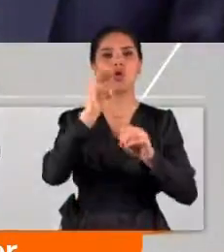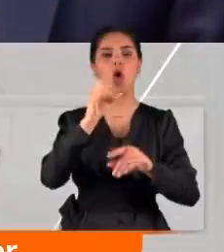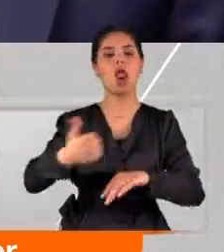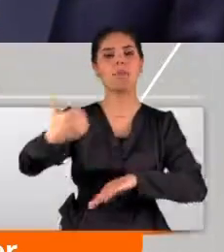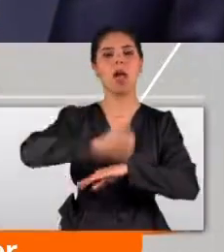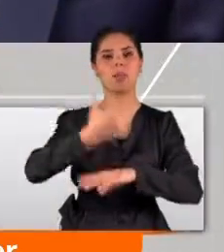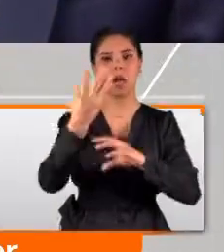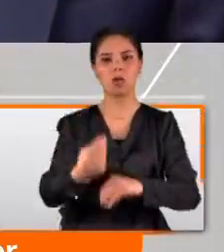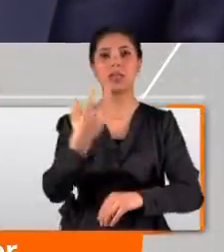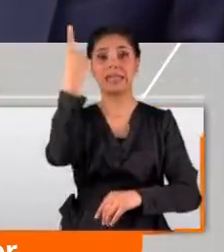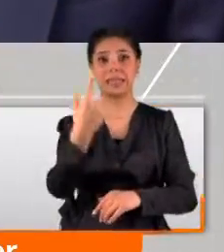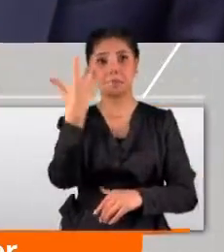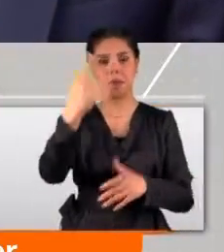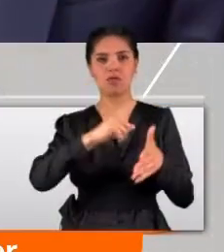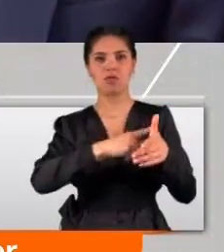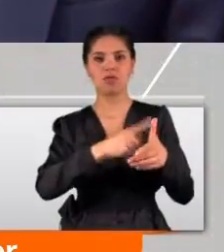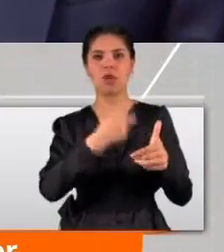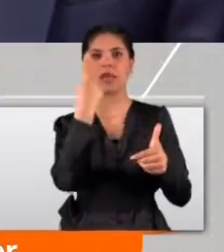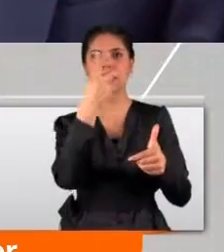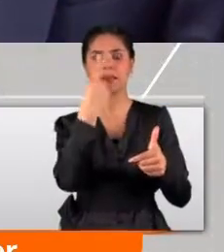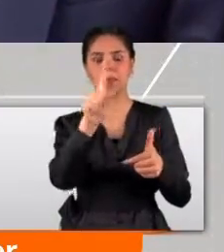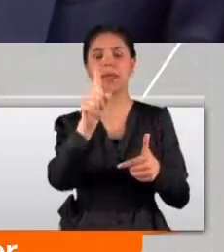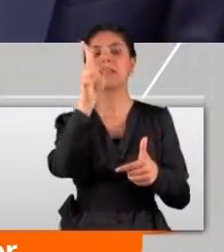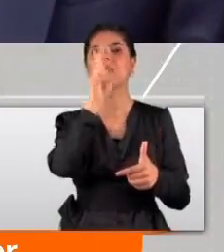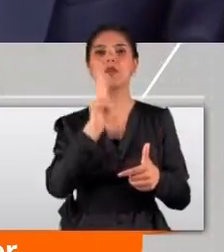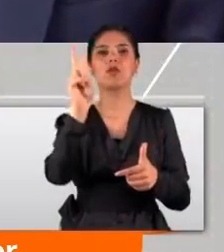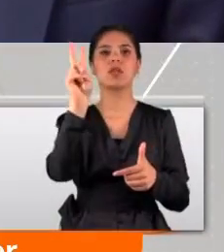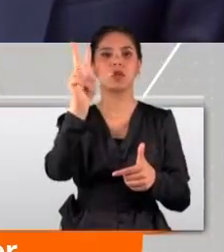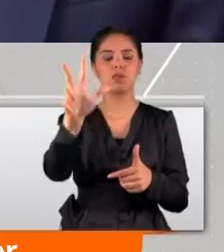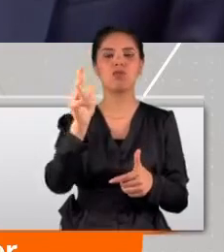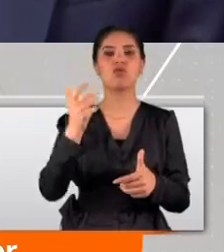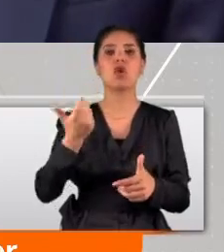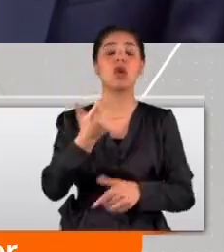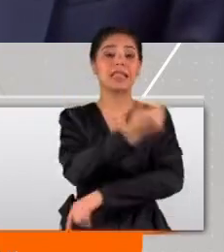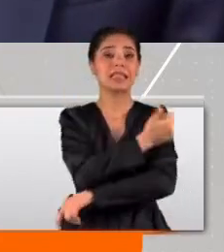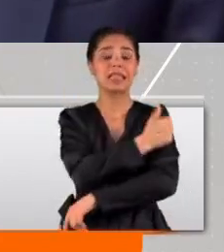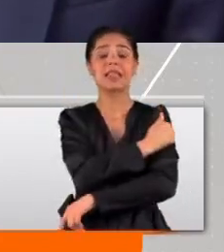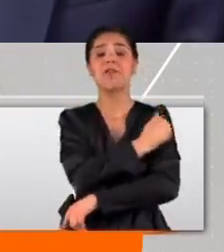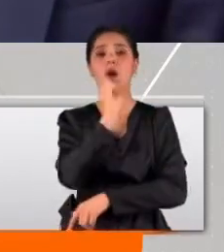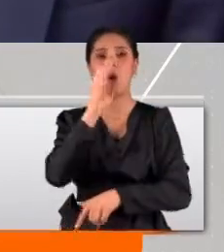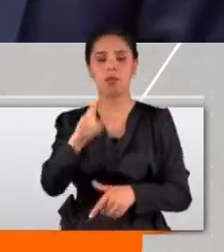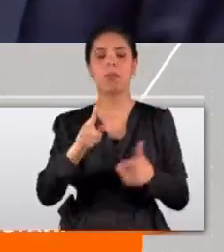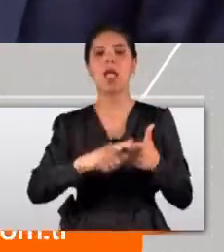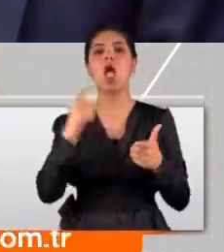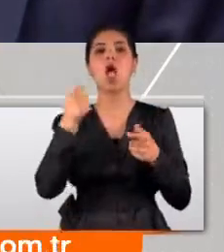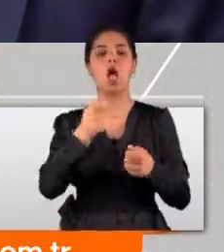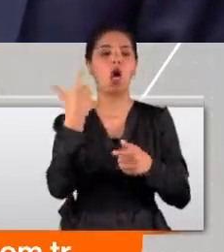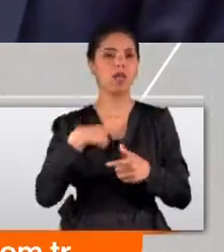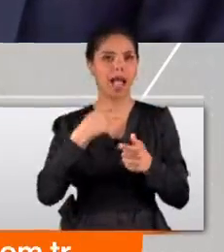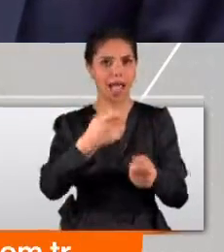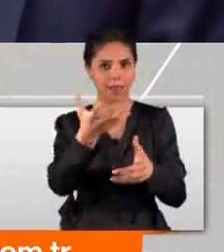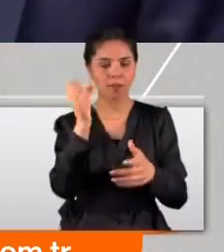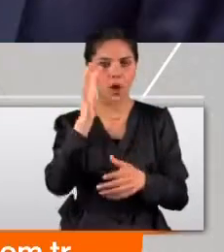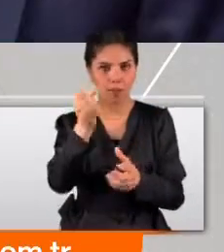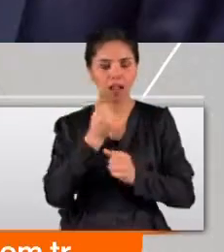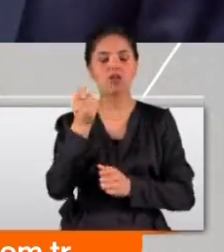5'i açıklayayım. 2223 sınıf öğretmeni, 1250 özel eğitim öğretmeni alacağız. 1218 din,